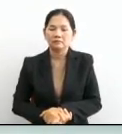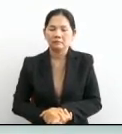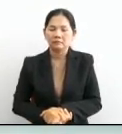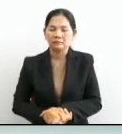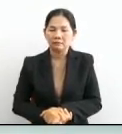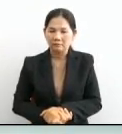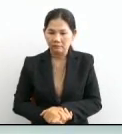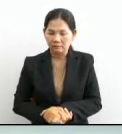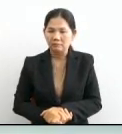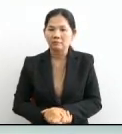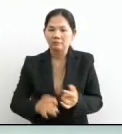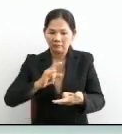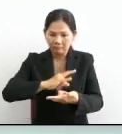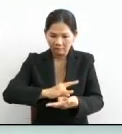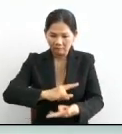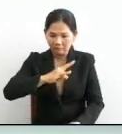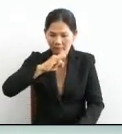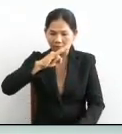đàm bấy bằng cán